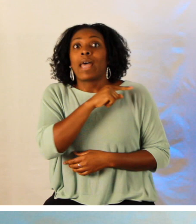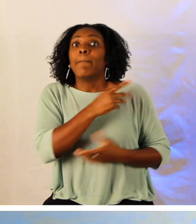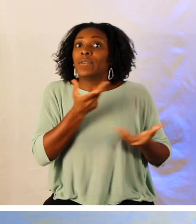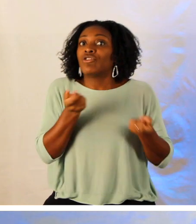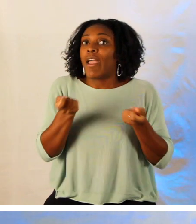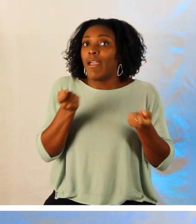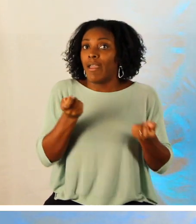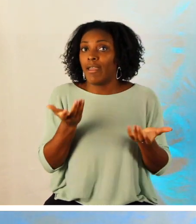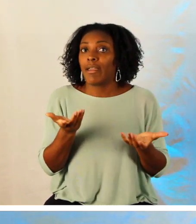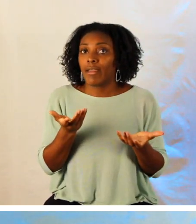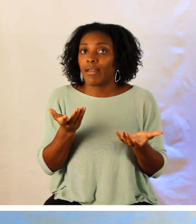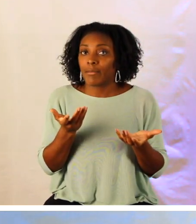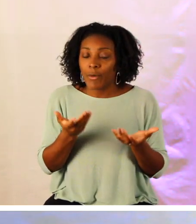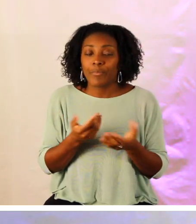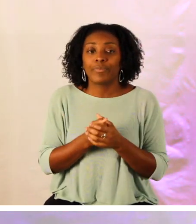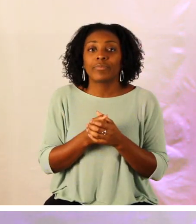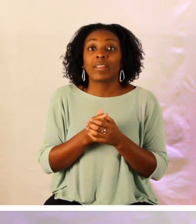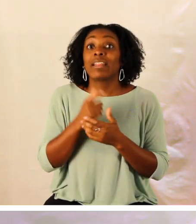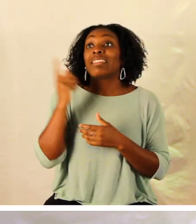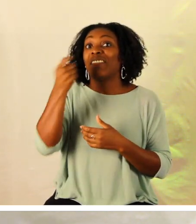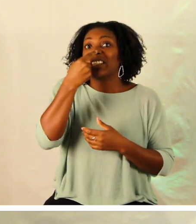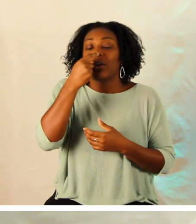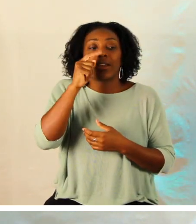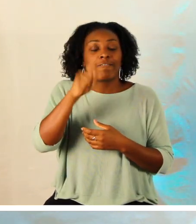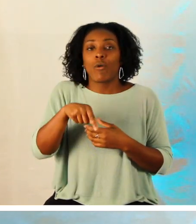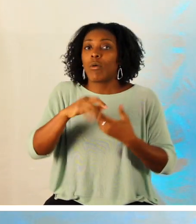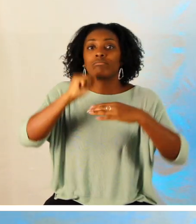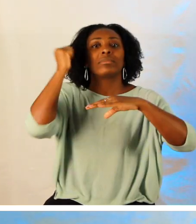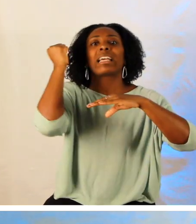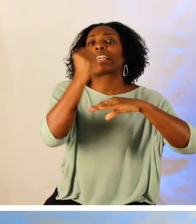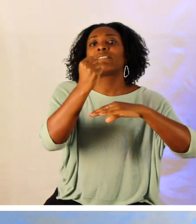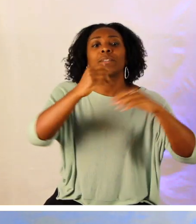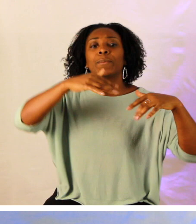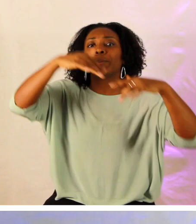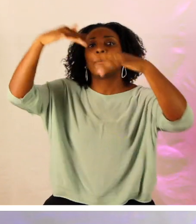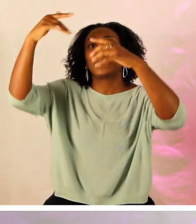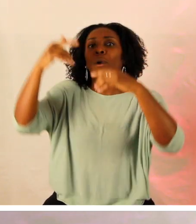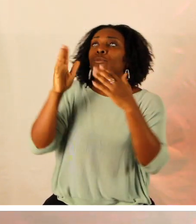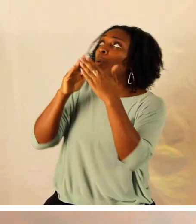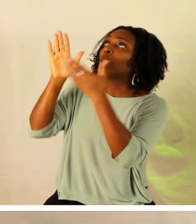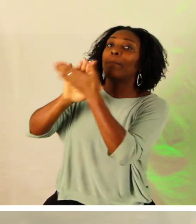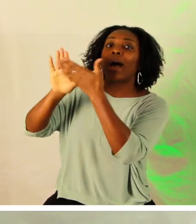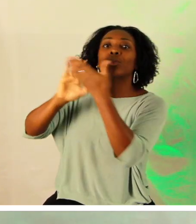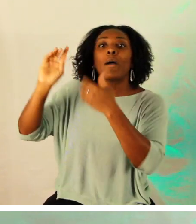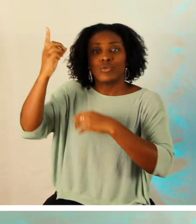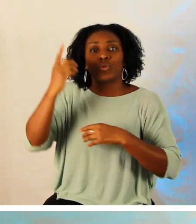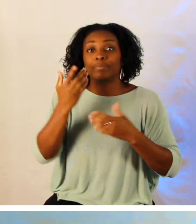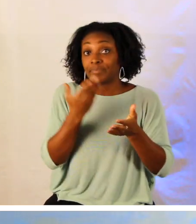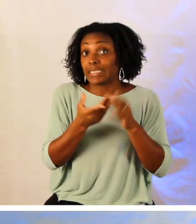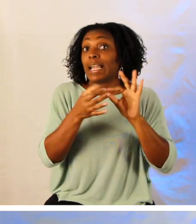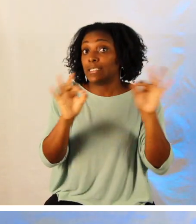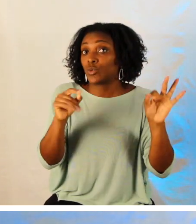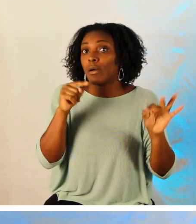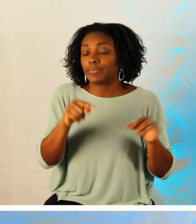en fait, dans son cœur, il faut qu'il fasse un holocauste et puis qu'il demande pardon à Dieu. Et on voit que dans sa démarche,